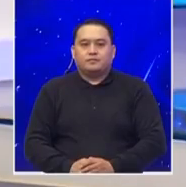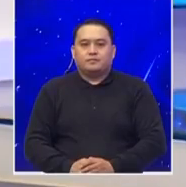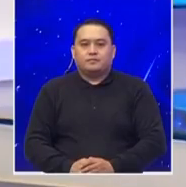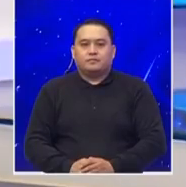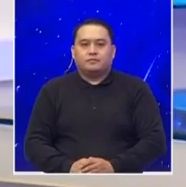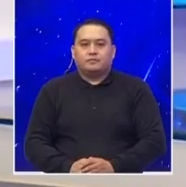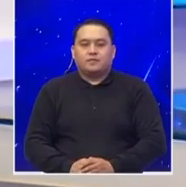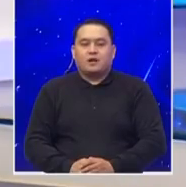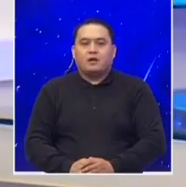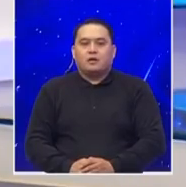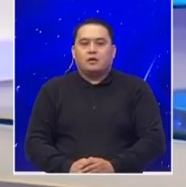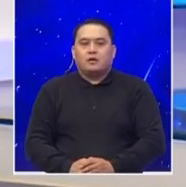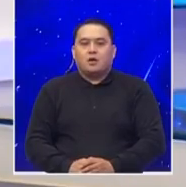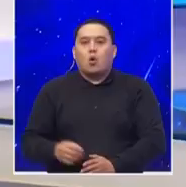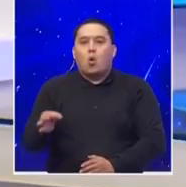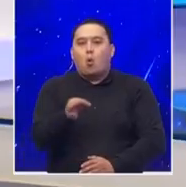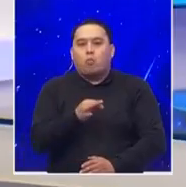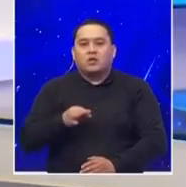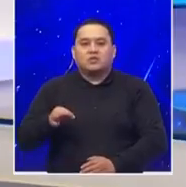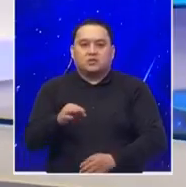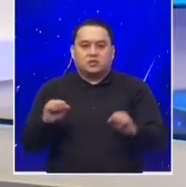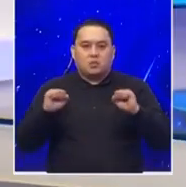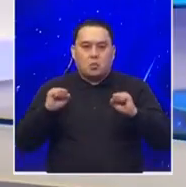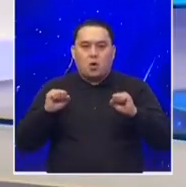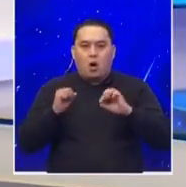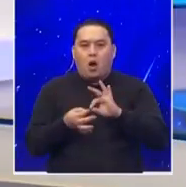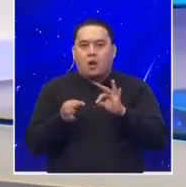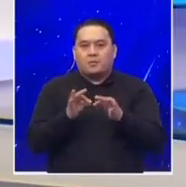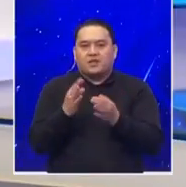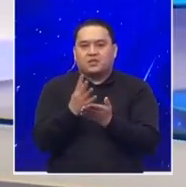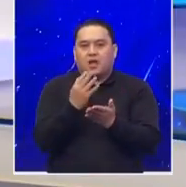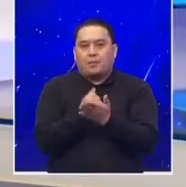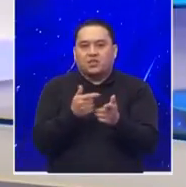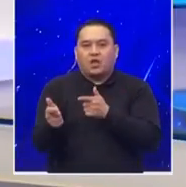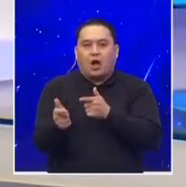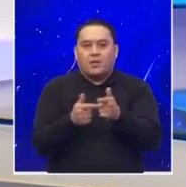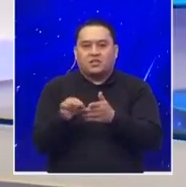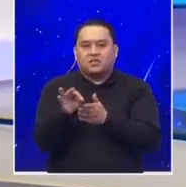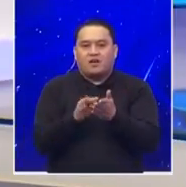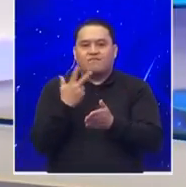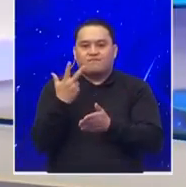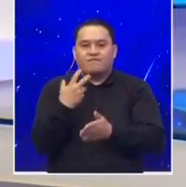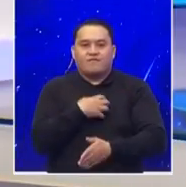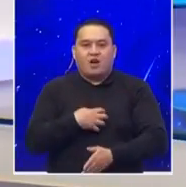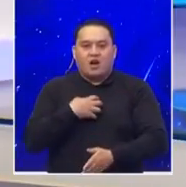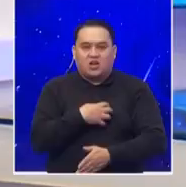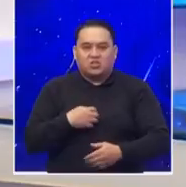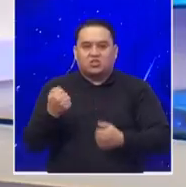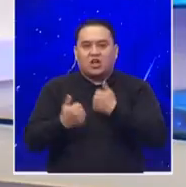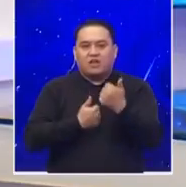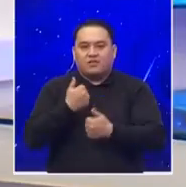Все на ковер. Воспитанники областной спортивной школы Олимпийского резерва готовятся сразу на 2 важных